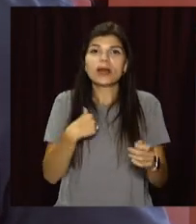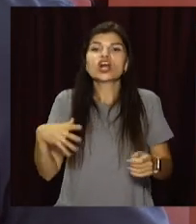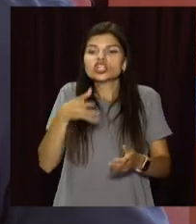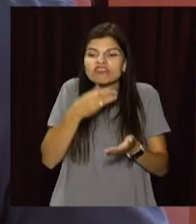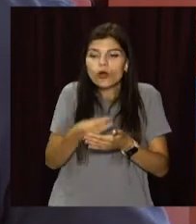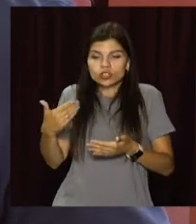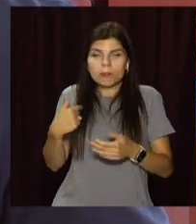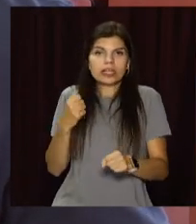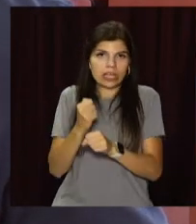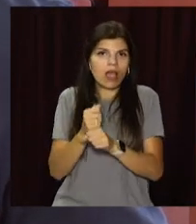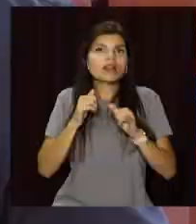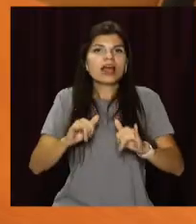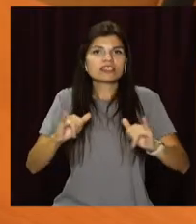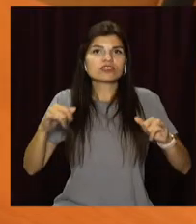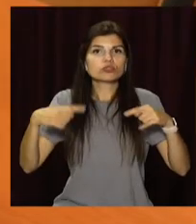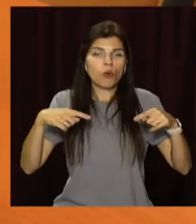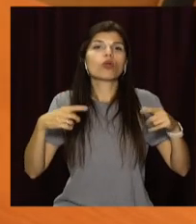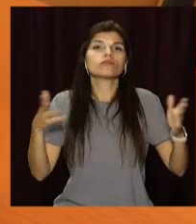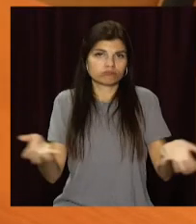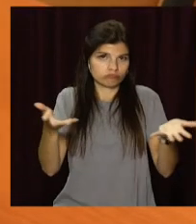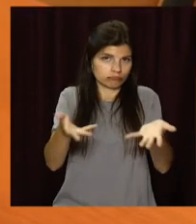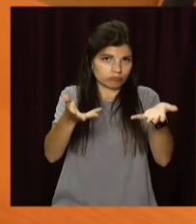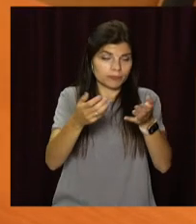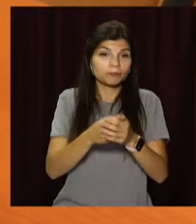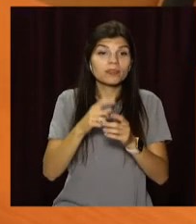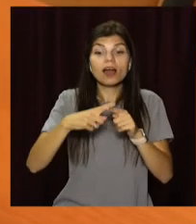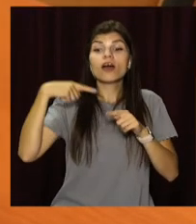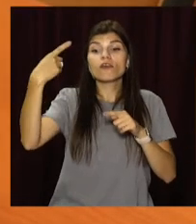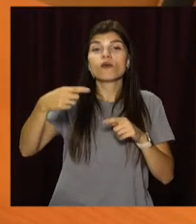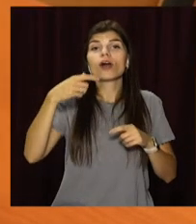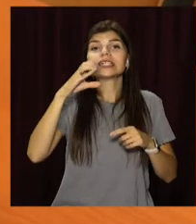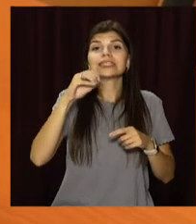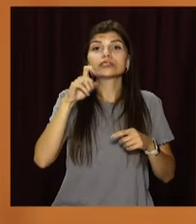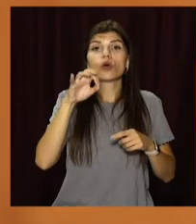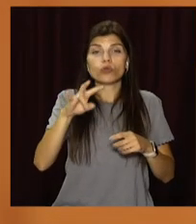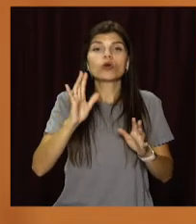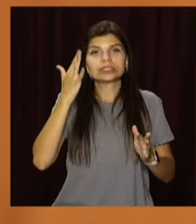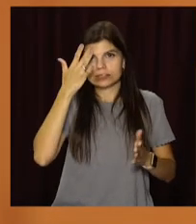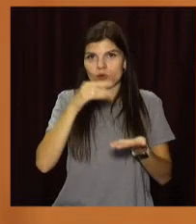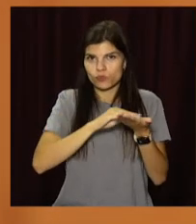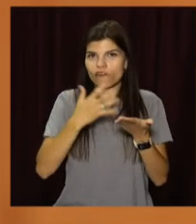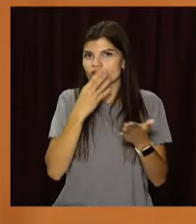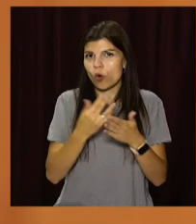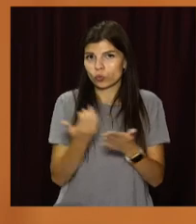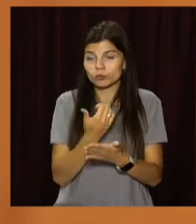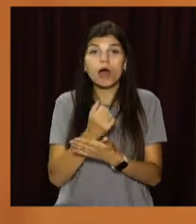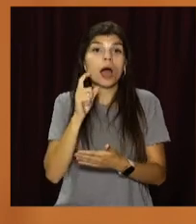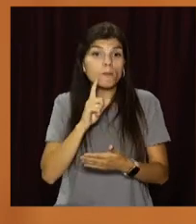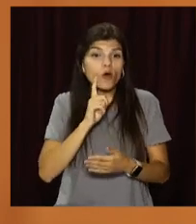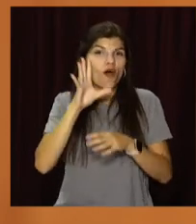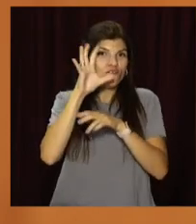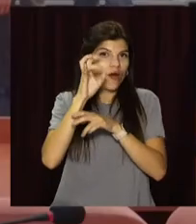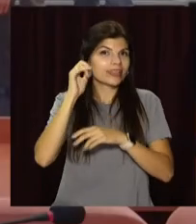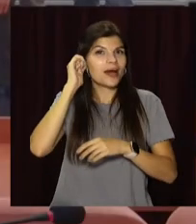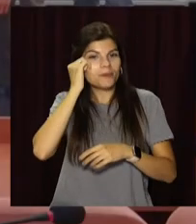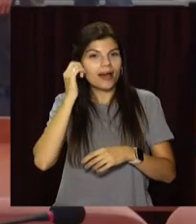для розвитку спорту в нашому місті. Наступного сезону футбольний клуб «Дзержинець» планує повторити свій успіх, а поки фото на